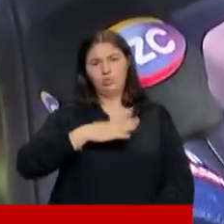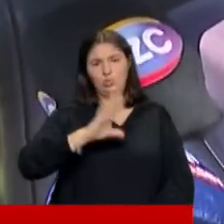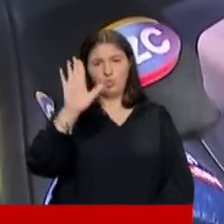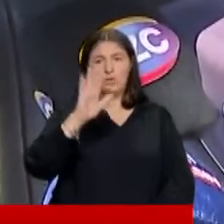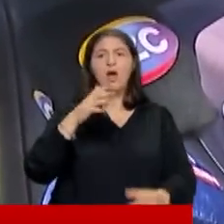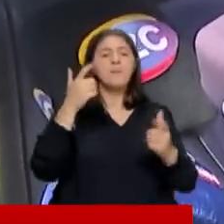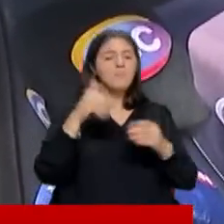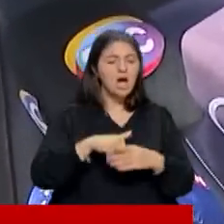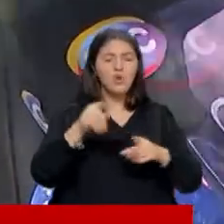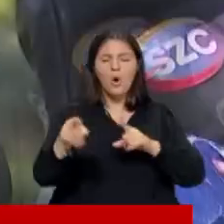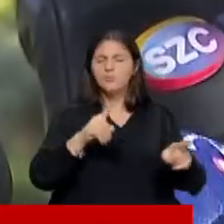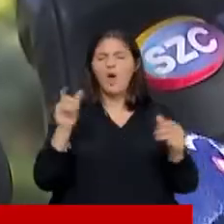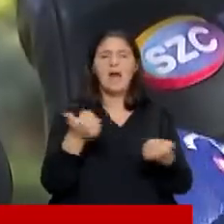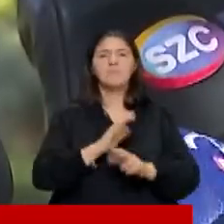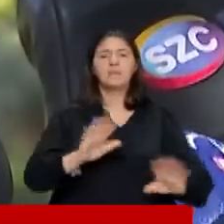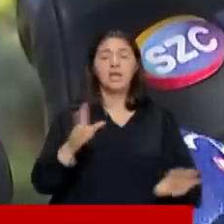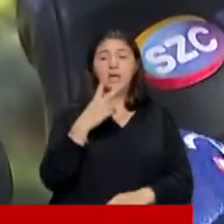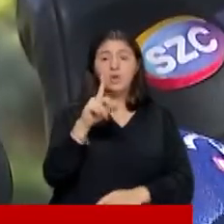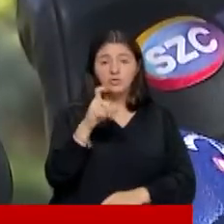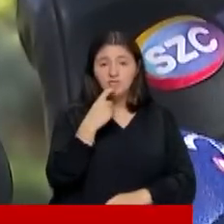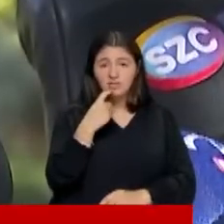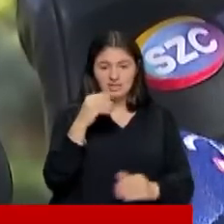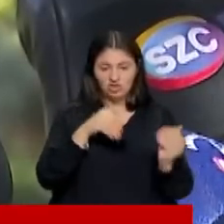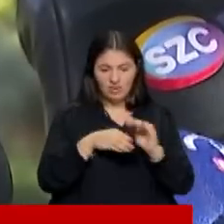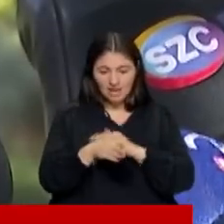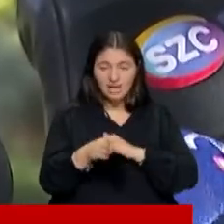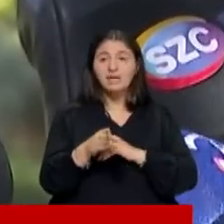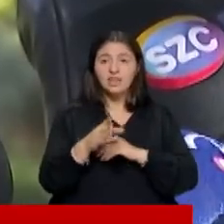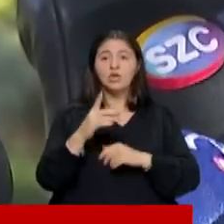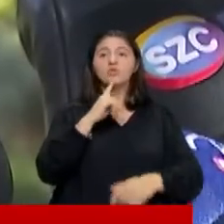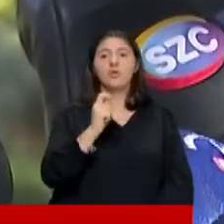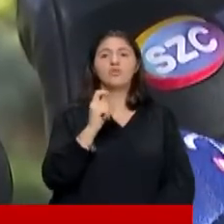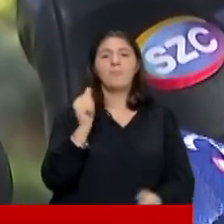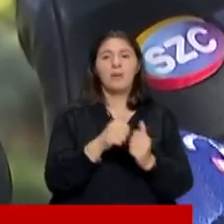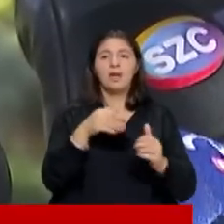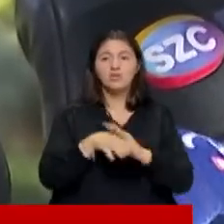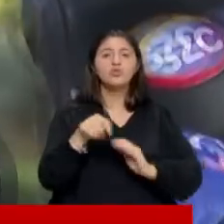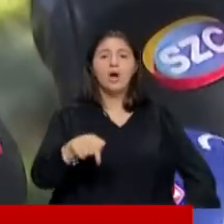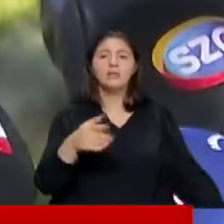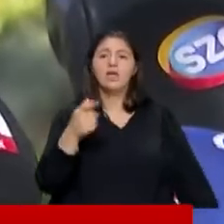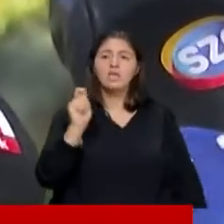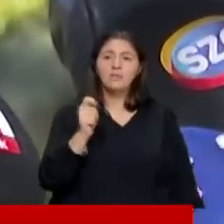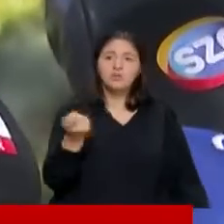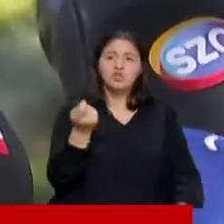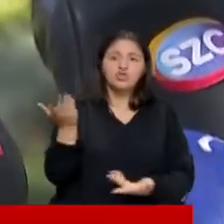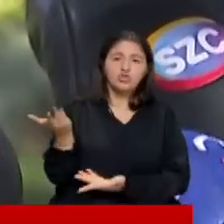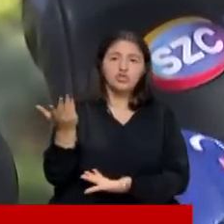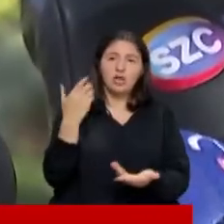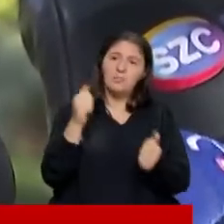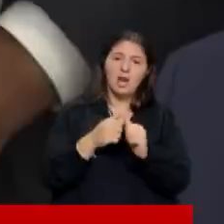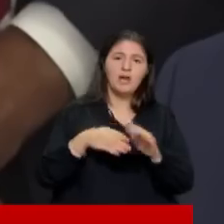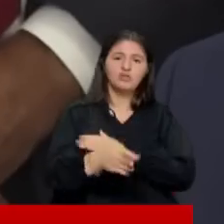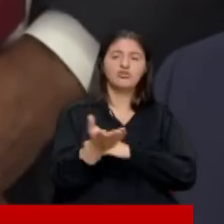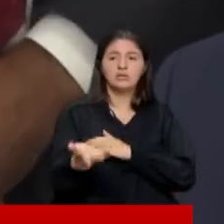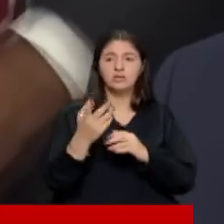bölge Hayır etmeksizin 2019 yılında seçime girerken vaatlerle girdik ama şu anda yaptığımız icra eserlerine